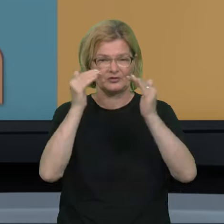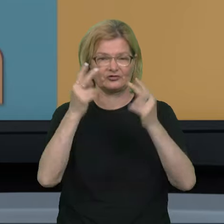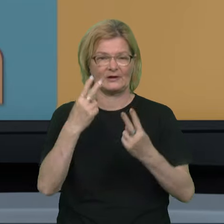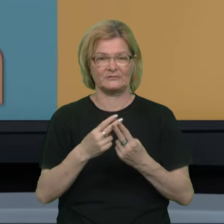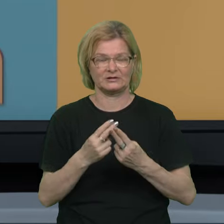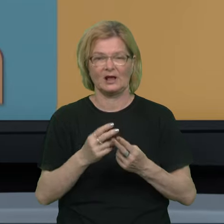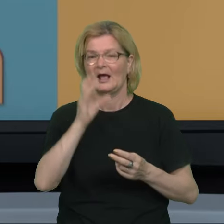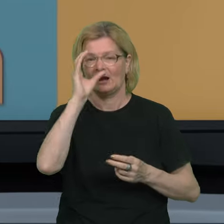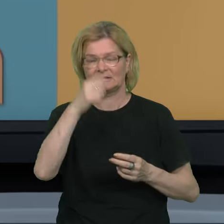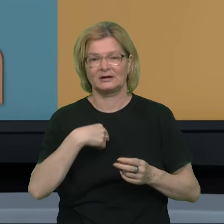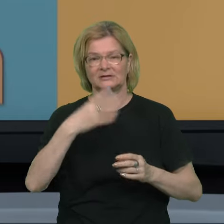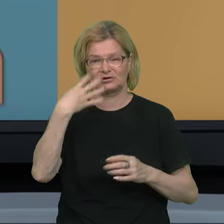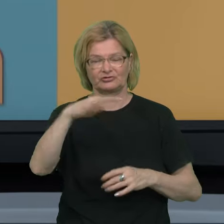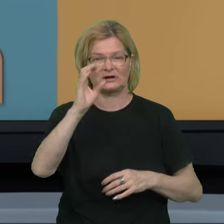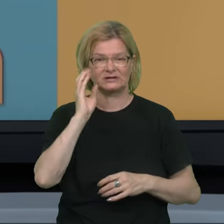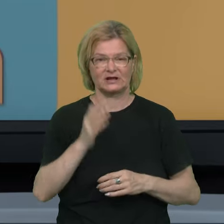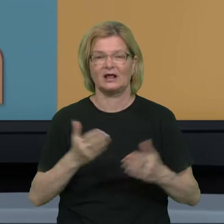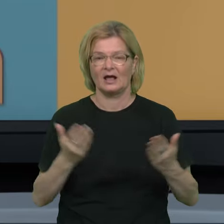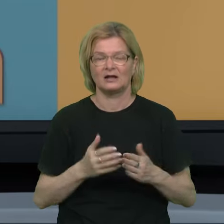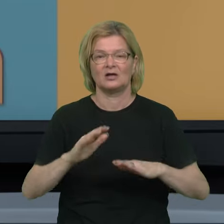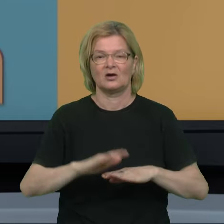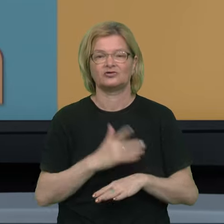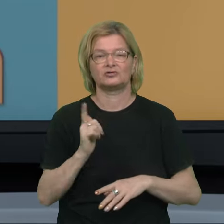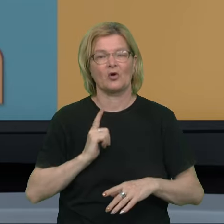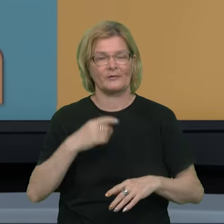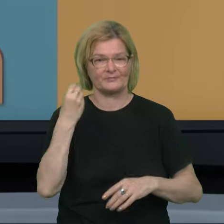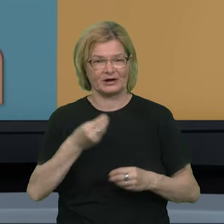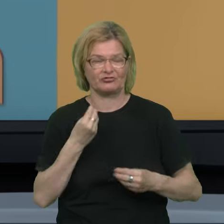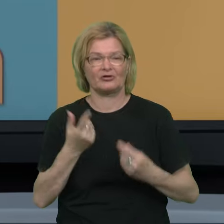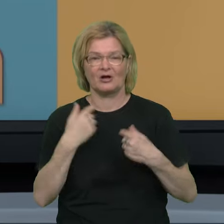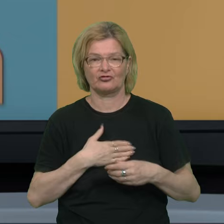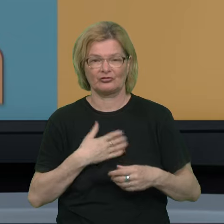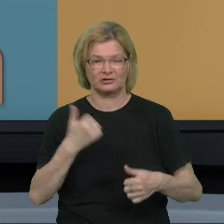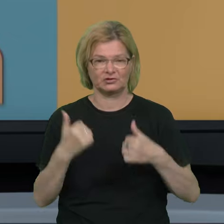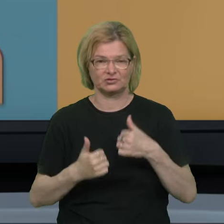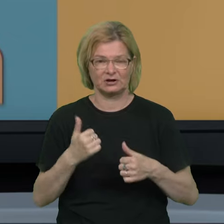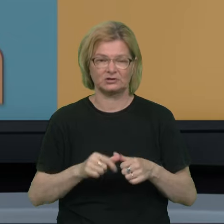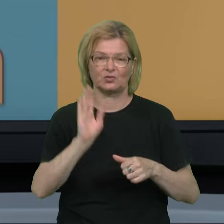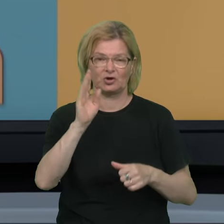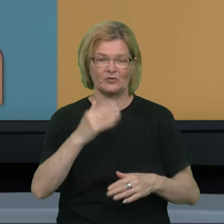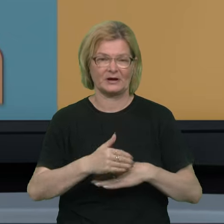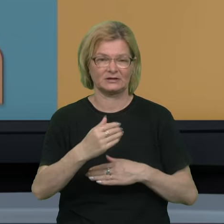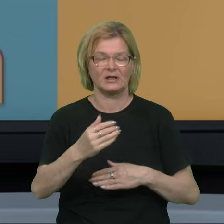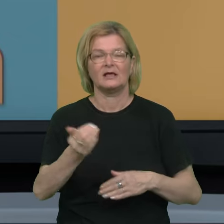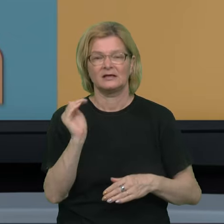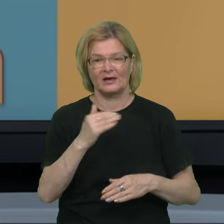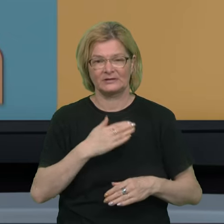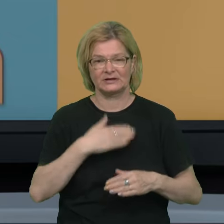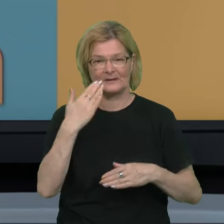Bilo je ovo sve u večerašnjoj emisiji. Gledajte nas i za 14 dana, kada vas očekuju nove priče. Ako želite sudjelovati u